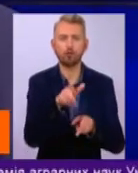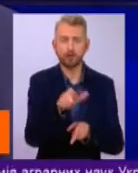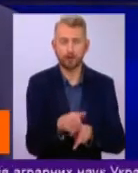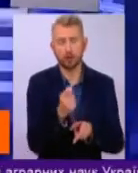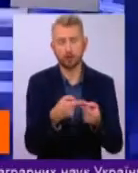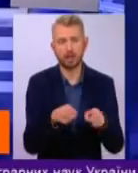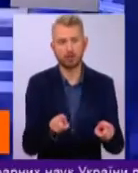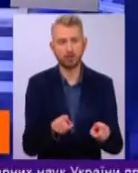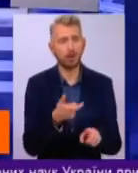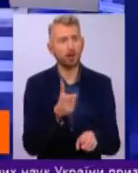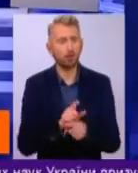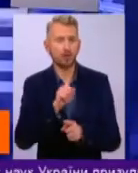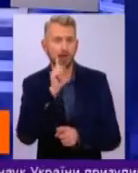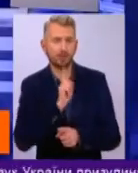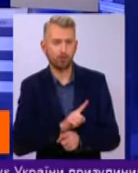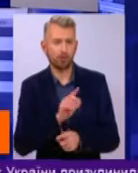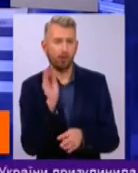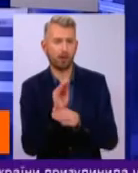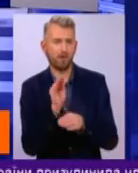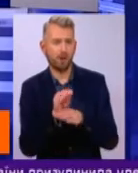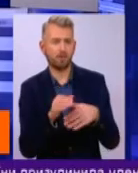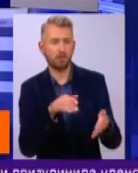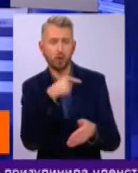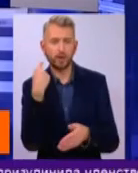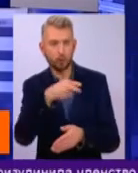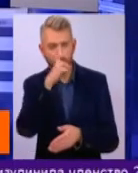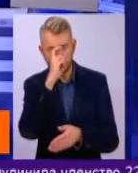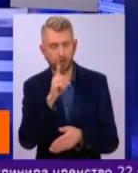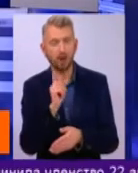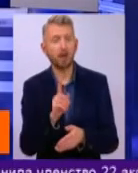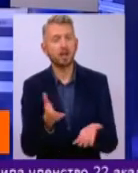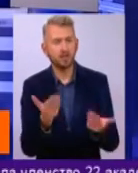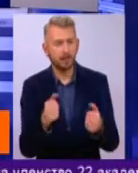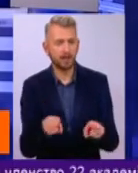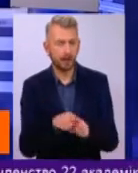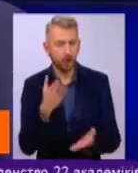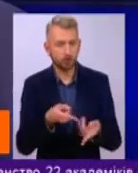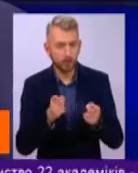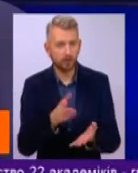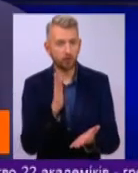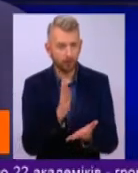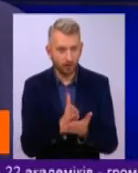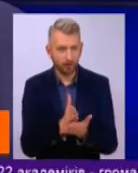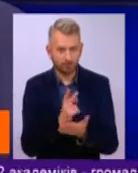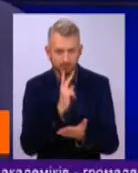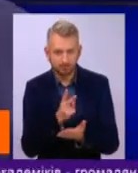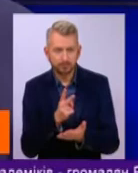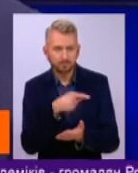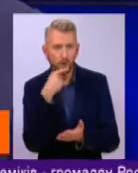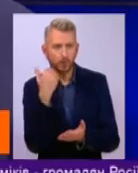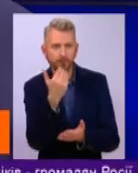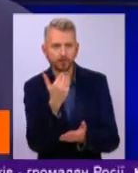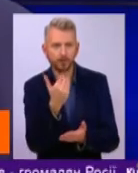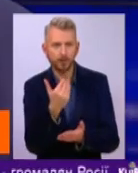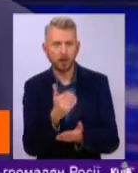дещо інше. Дуже зручно кивати в бік Російської Федерації, але давайте так. Якщо дійсно є слід, припустимо, я не знаю,